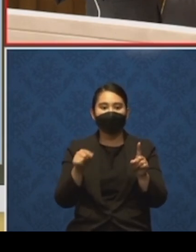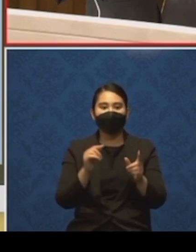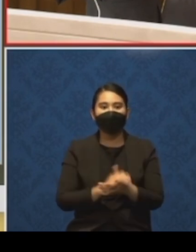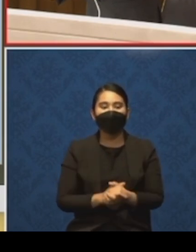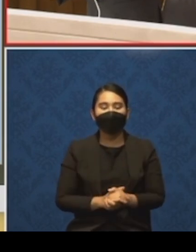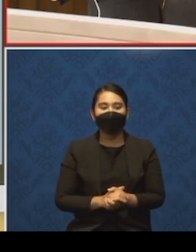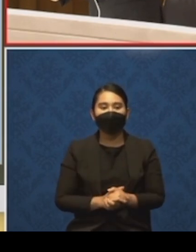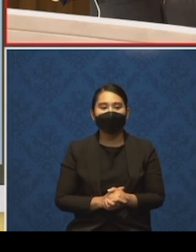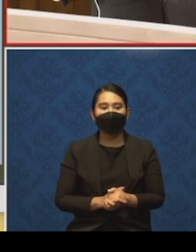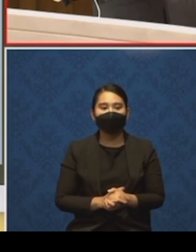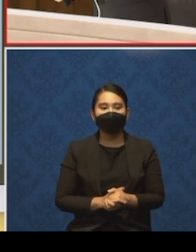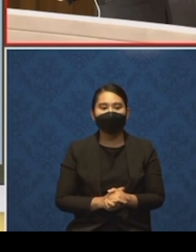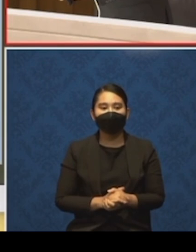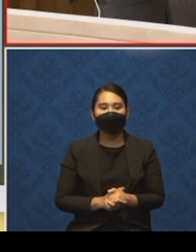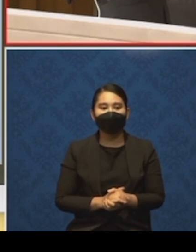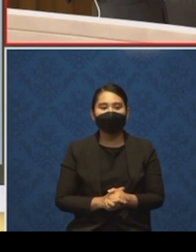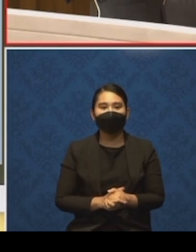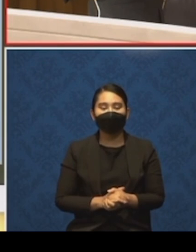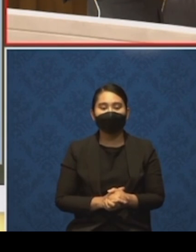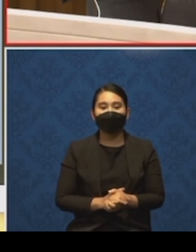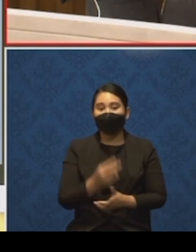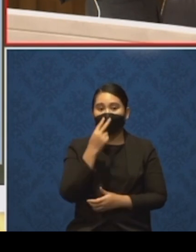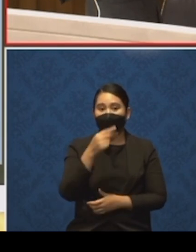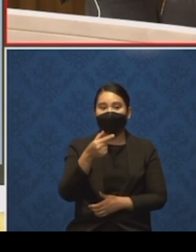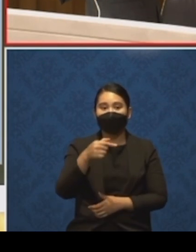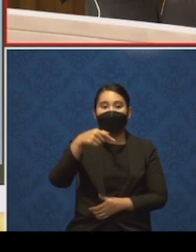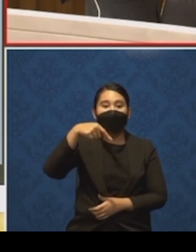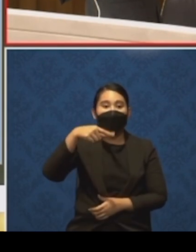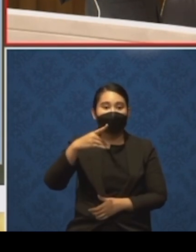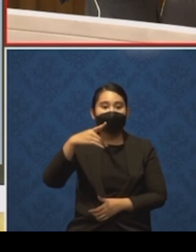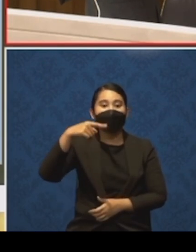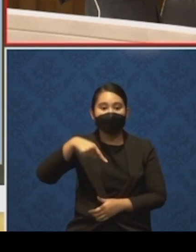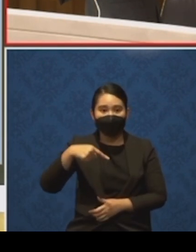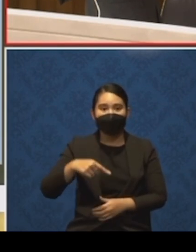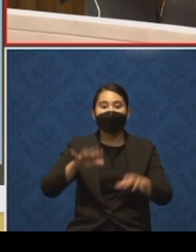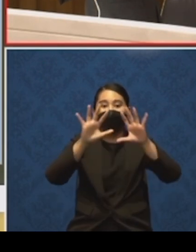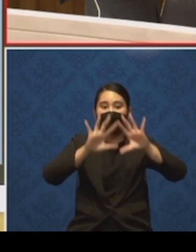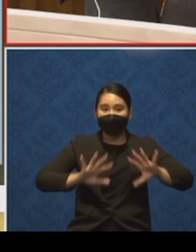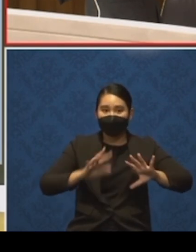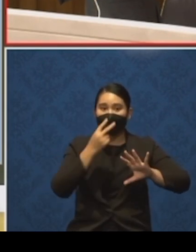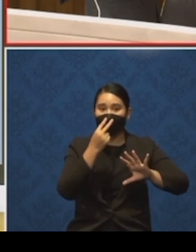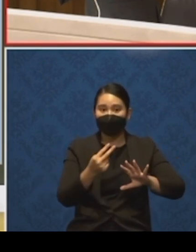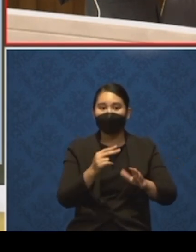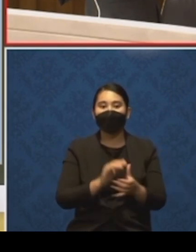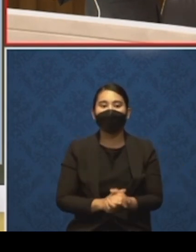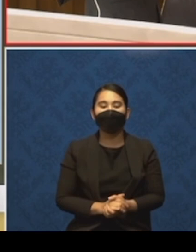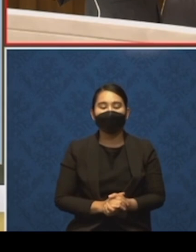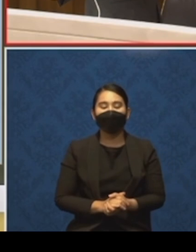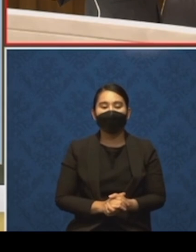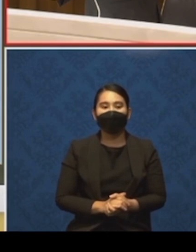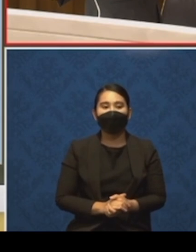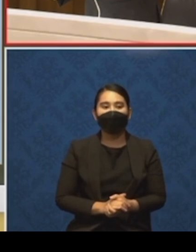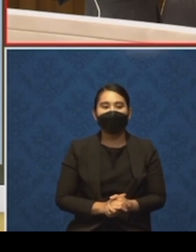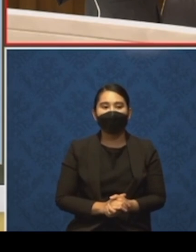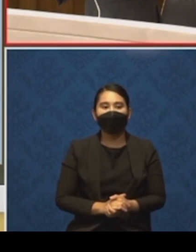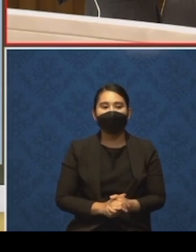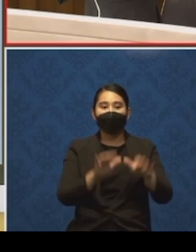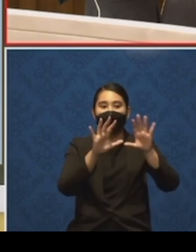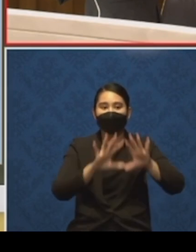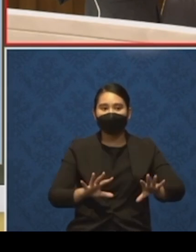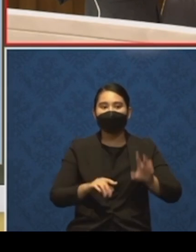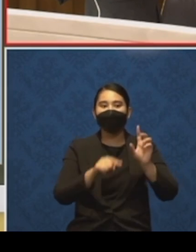1.10 ถ้าเปรียบเทียบ GDP กับกลุ่มอาเซียนในภาพเฉลี่ยในกลุ่มอาเซียนใน GDP รวมประมาณ